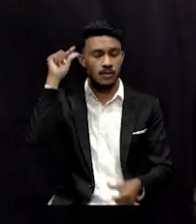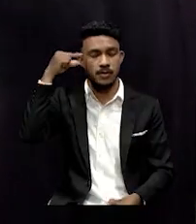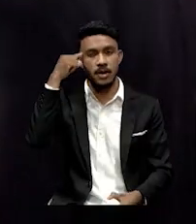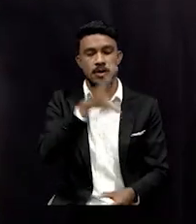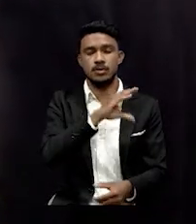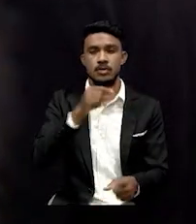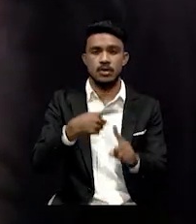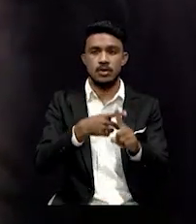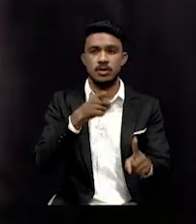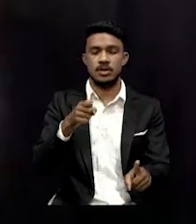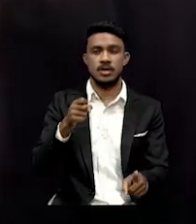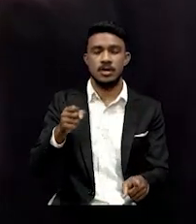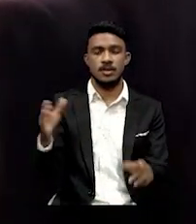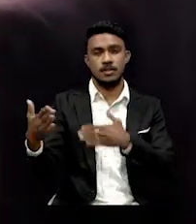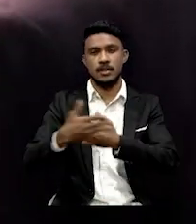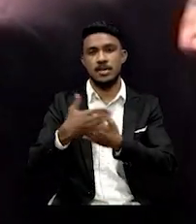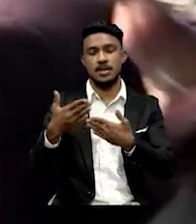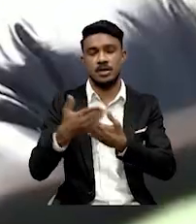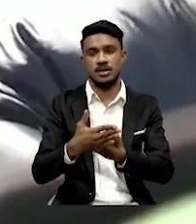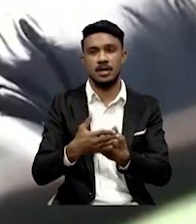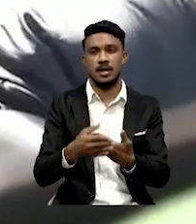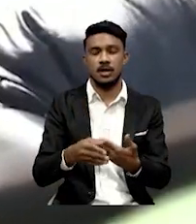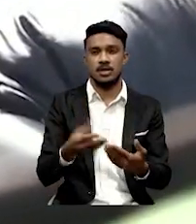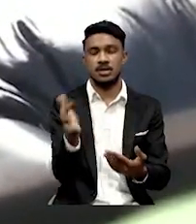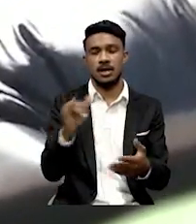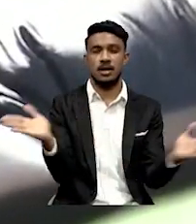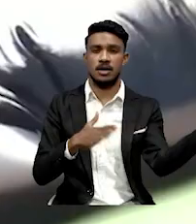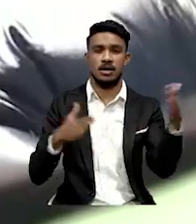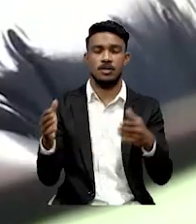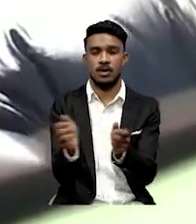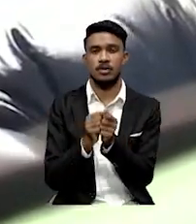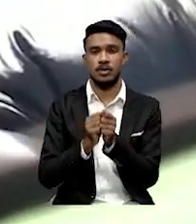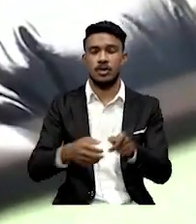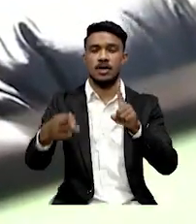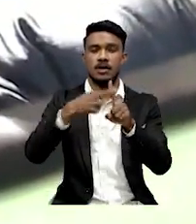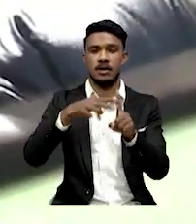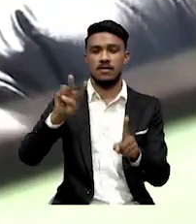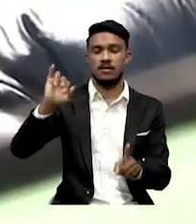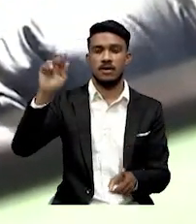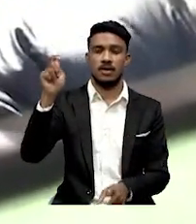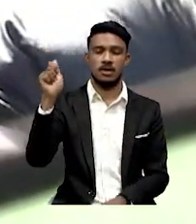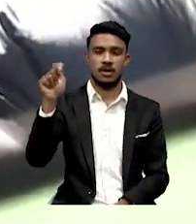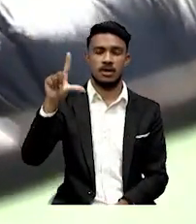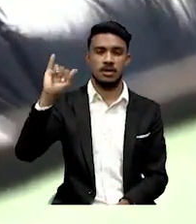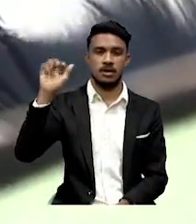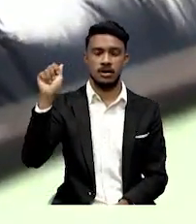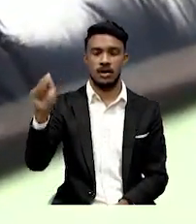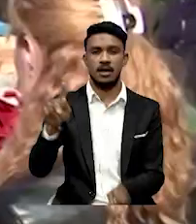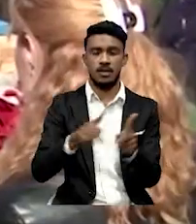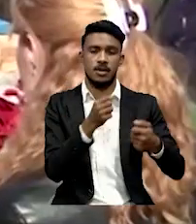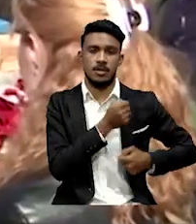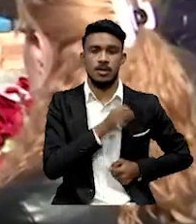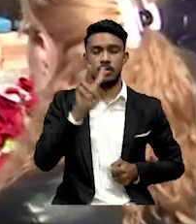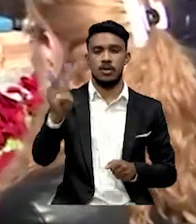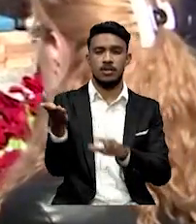parte sul besik montanya Kaukazo prente sira halibur hamutu ia semiteru Vitalia Diadusku ia soldado na ingrua makmate